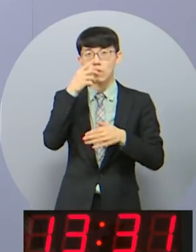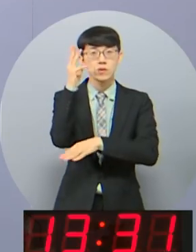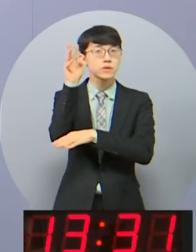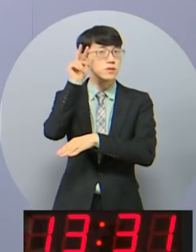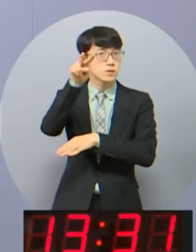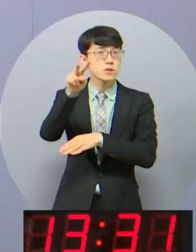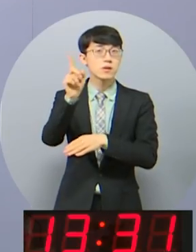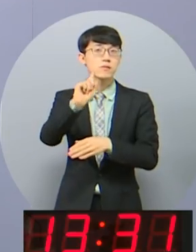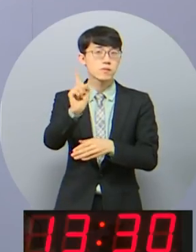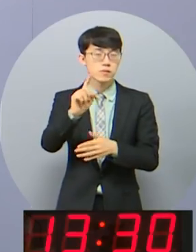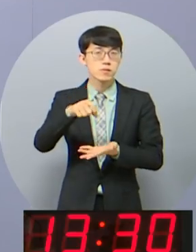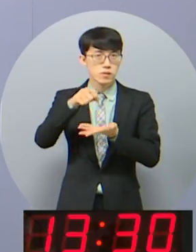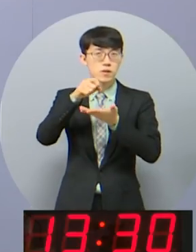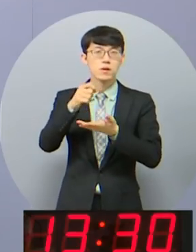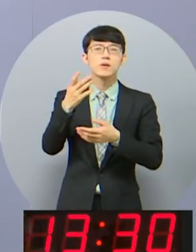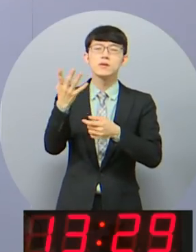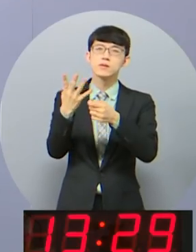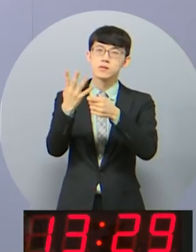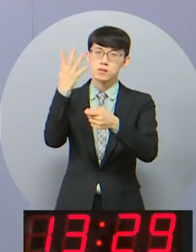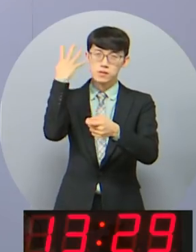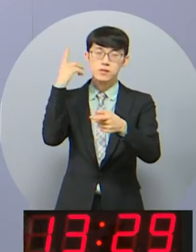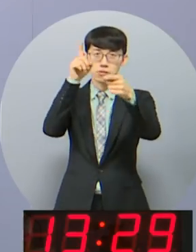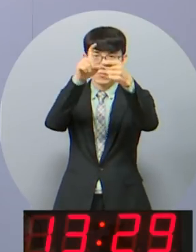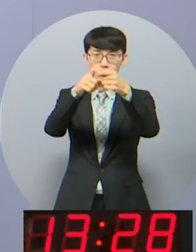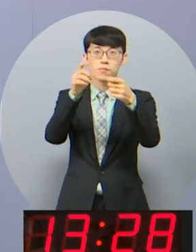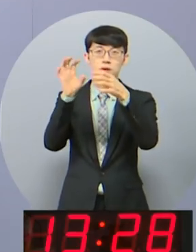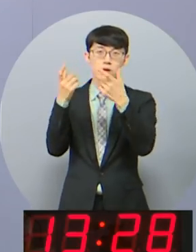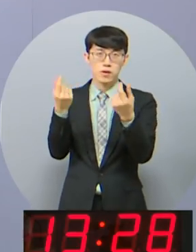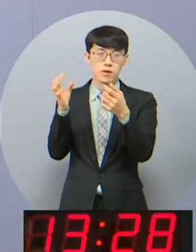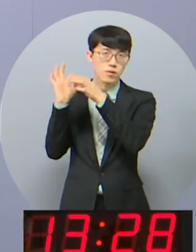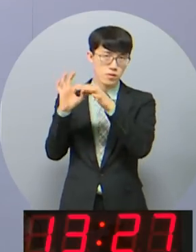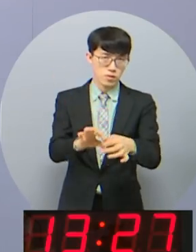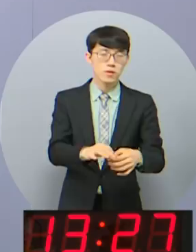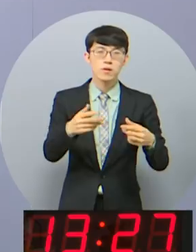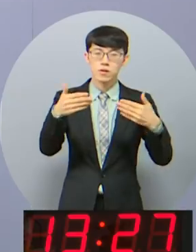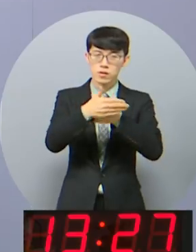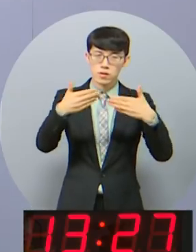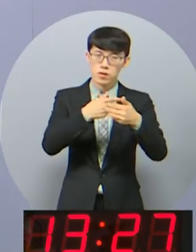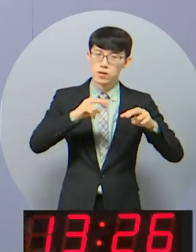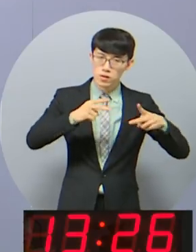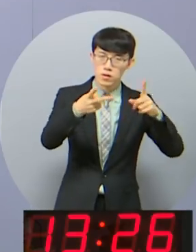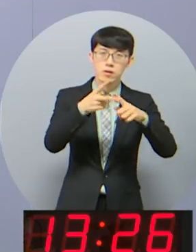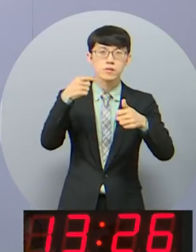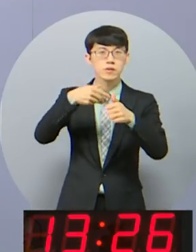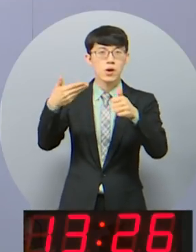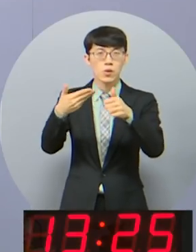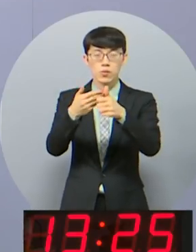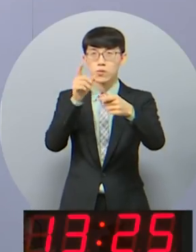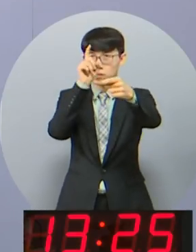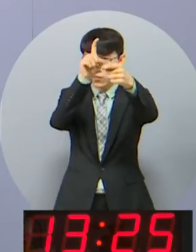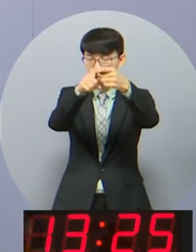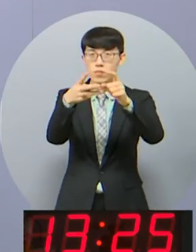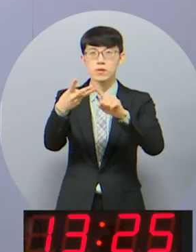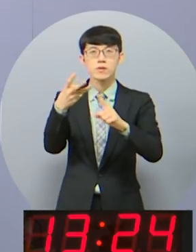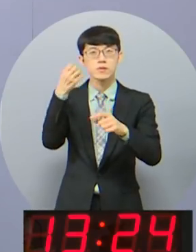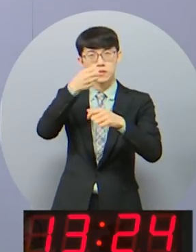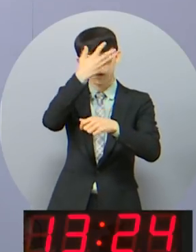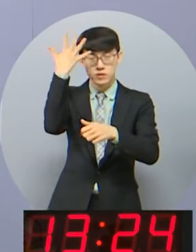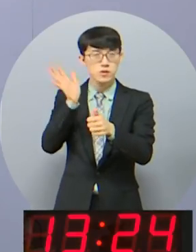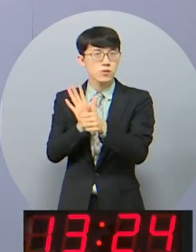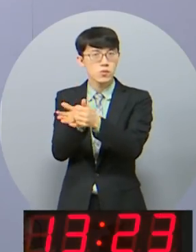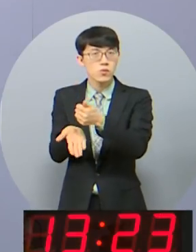年不断努力的目标，包括交通的迈进、教育的愿景、青年创业、